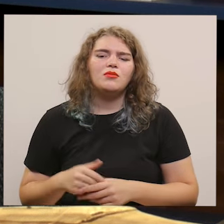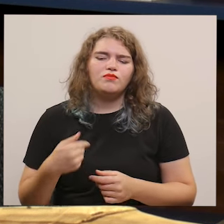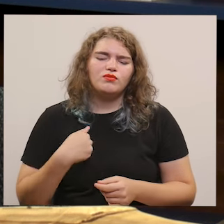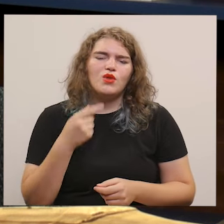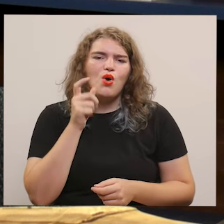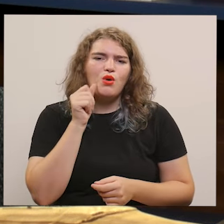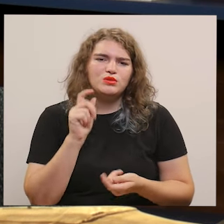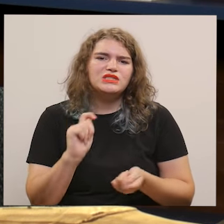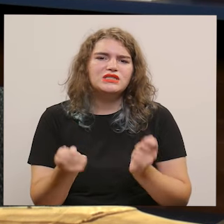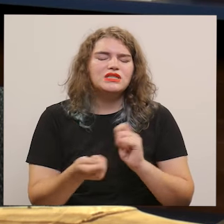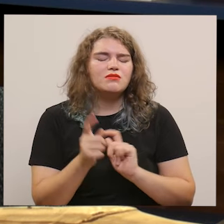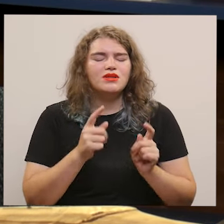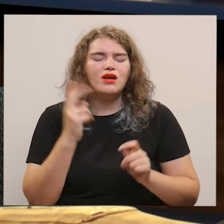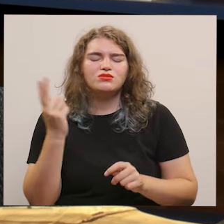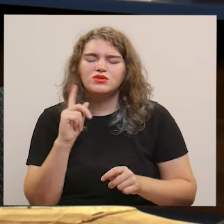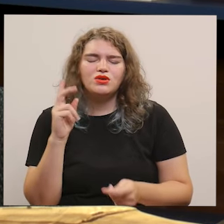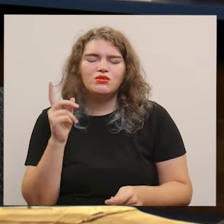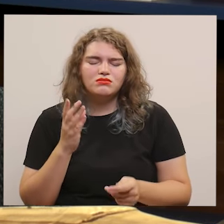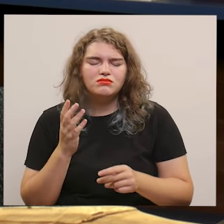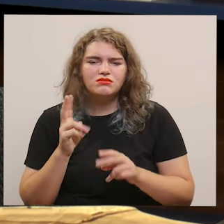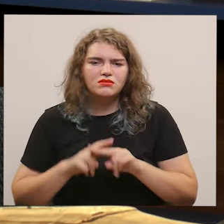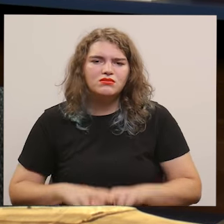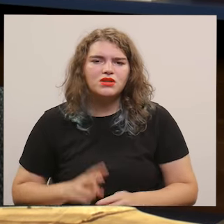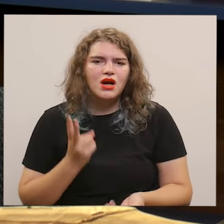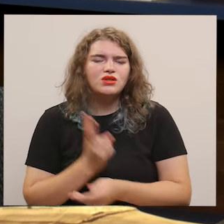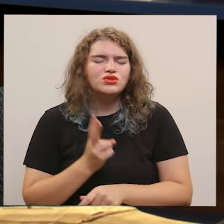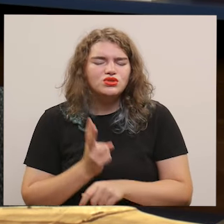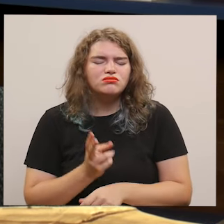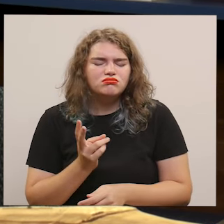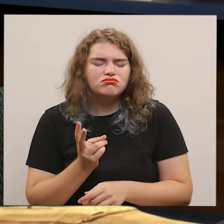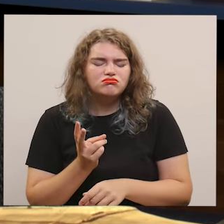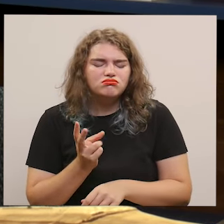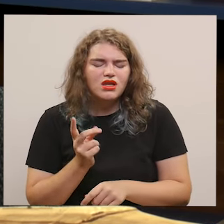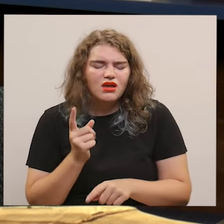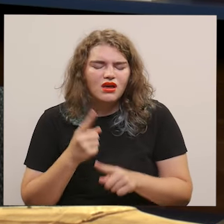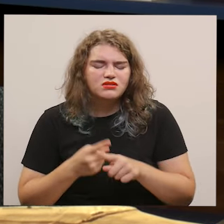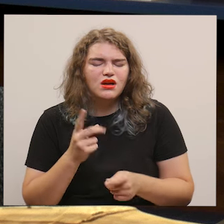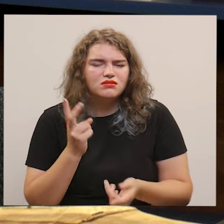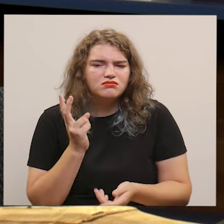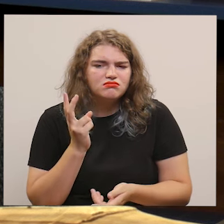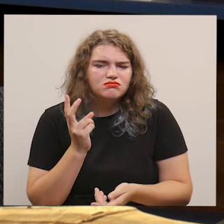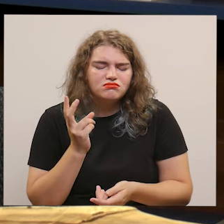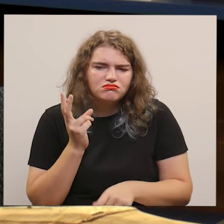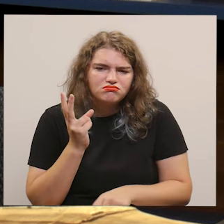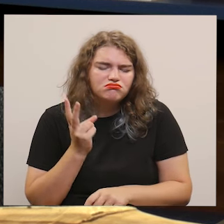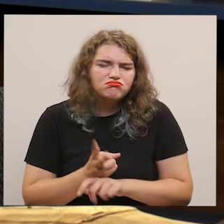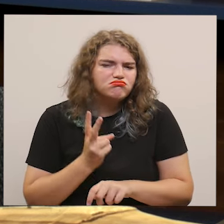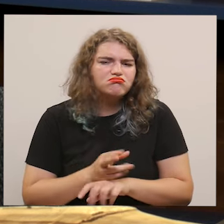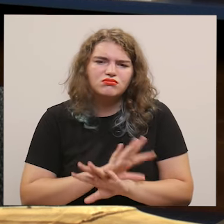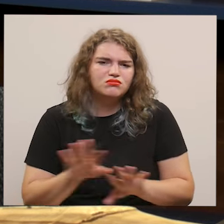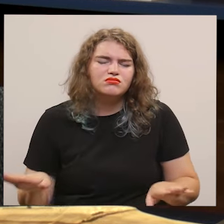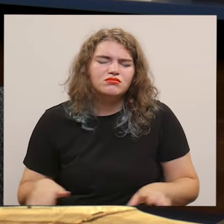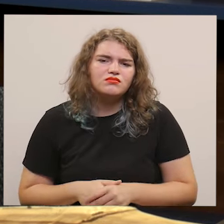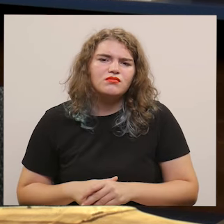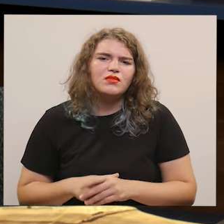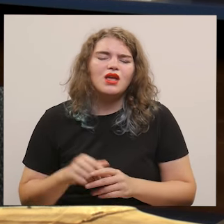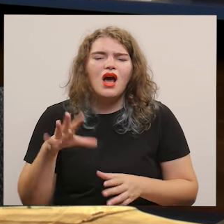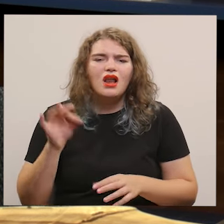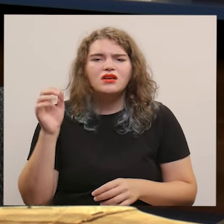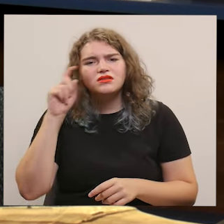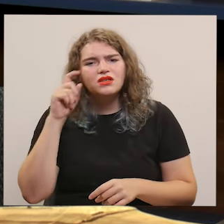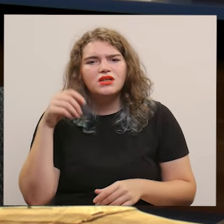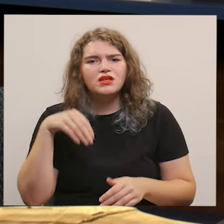care ai oportunitatea să alegi. Depinde de tine, depinde de mine. Ce aleg atunci? Aleg să cred ceea ce Dumnezeu îmi spune prin